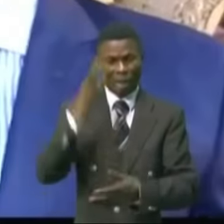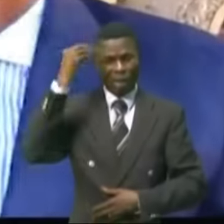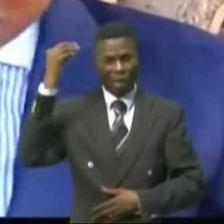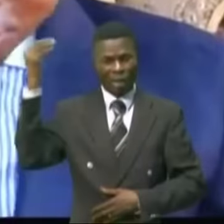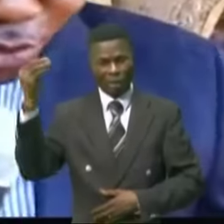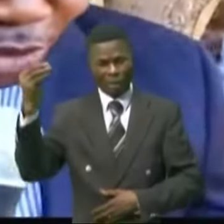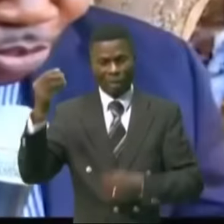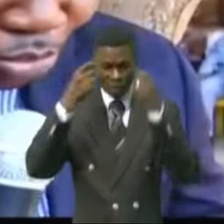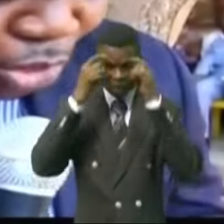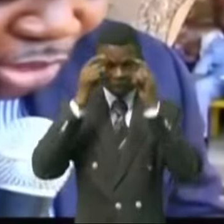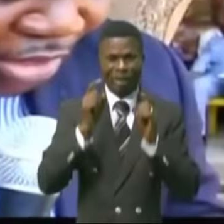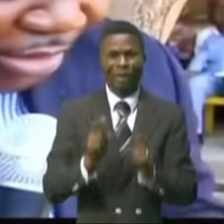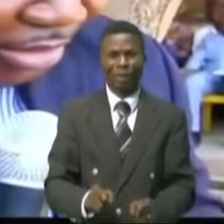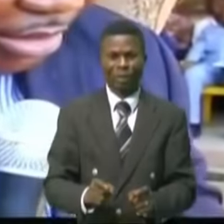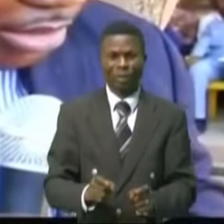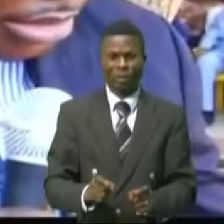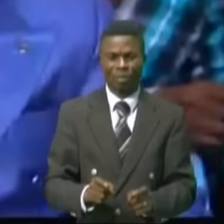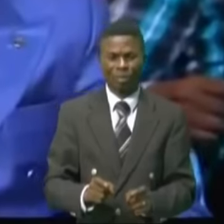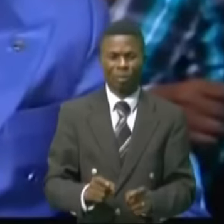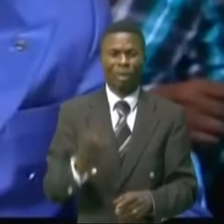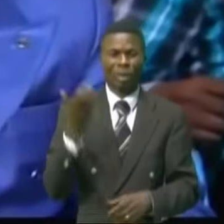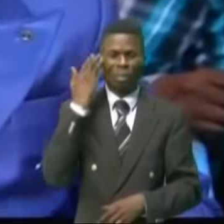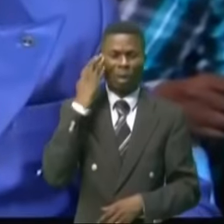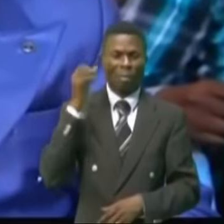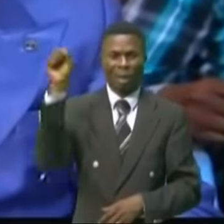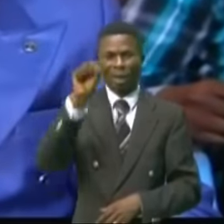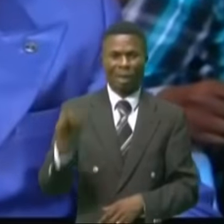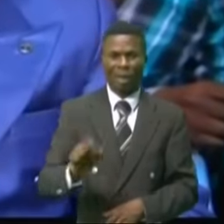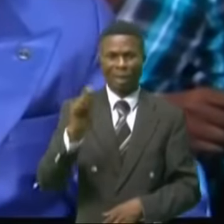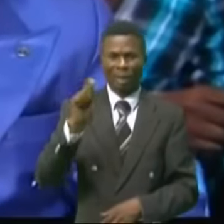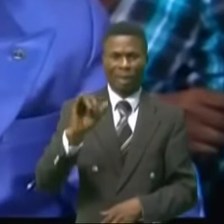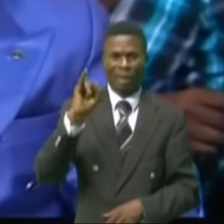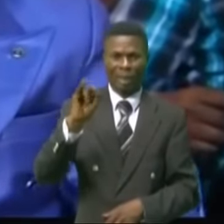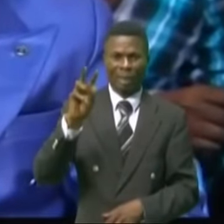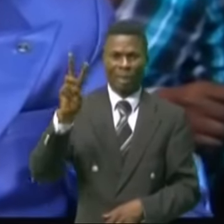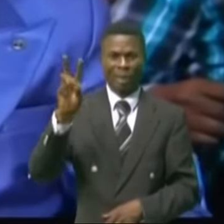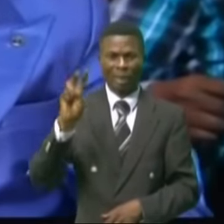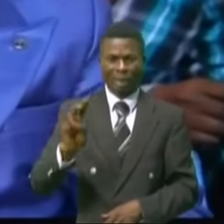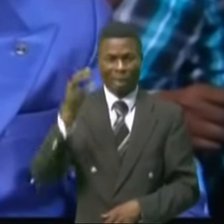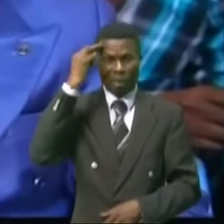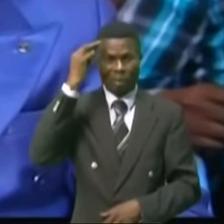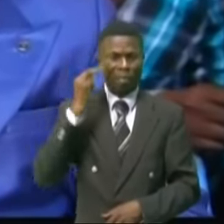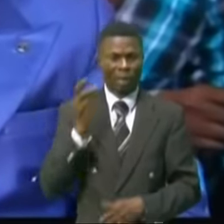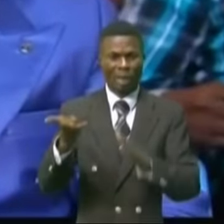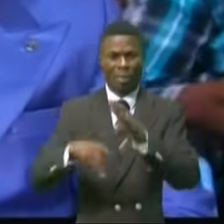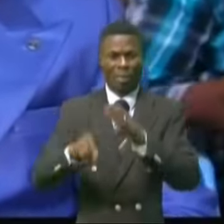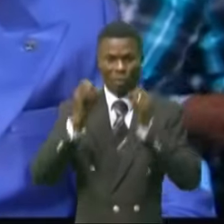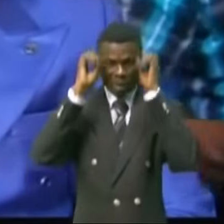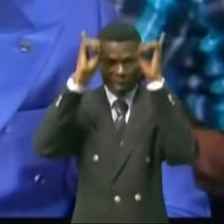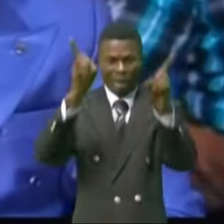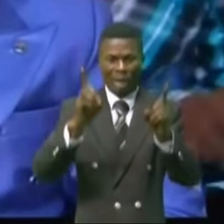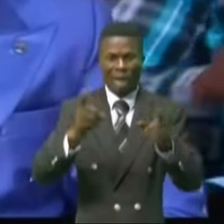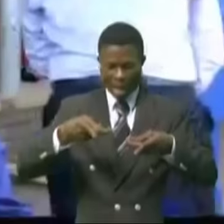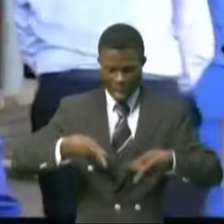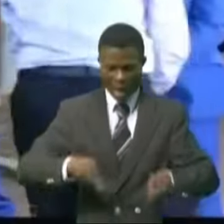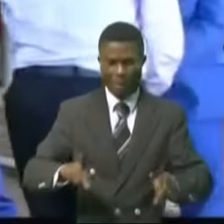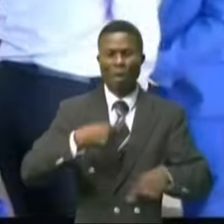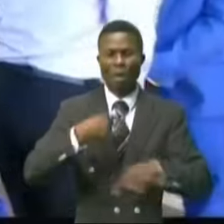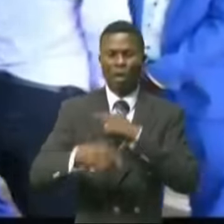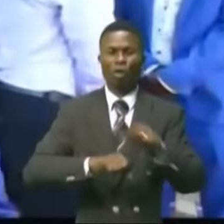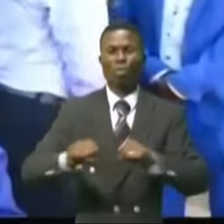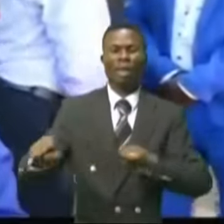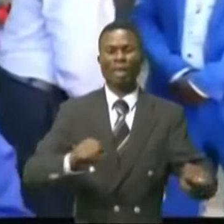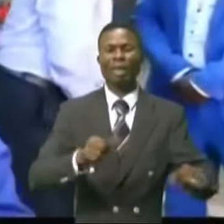de détermination que Steve Bossawa, ministre provincial de l'Éducation, a donné le coup d'avant de